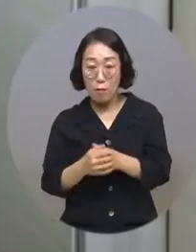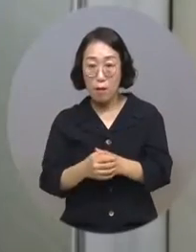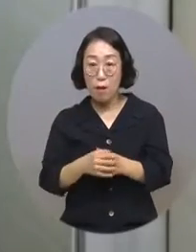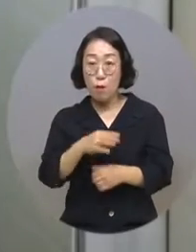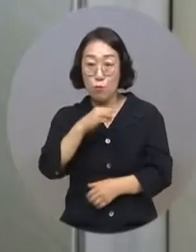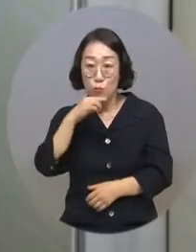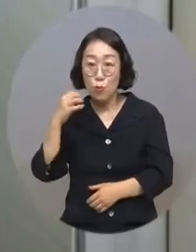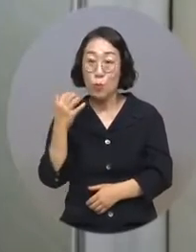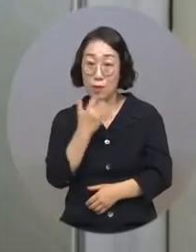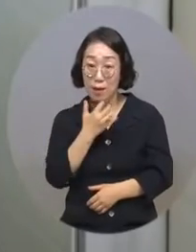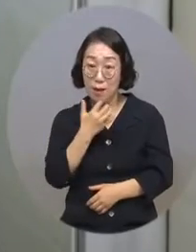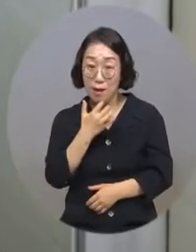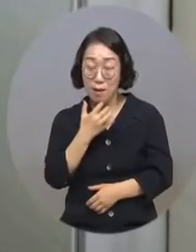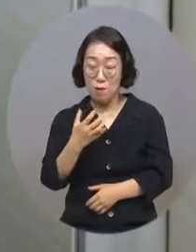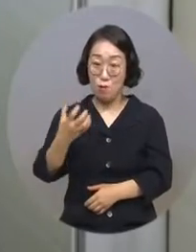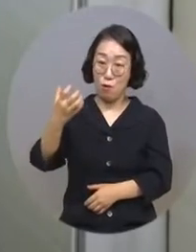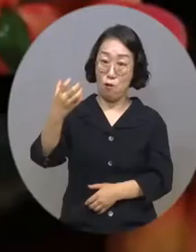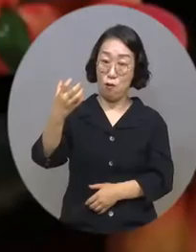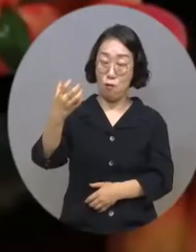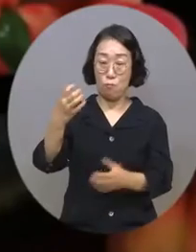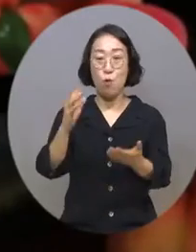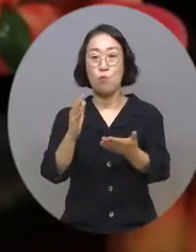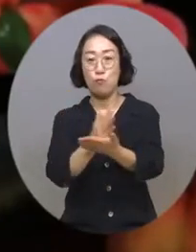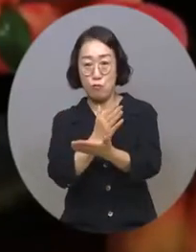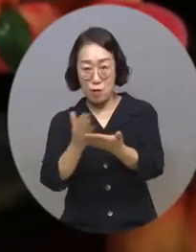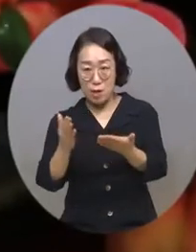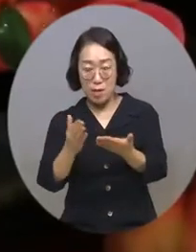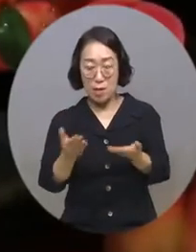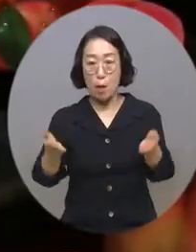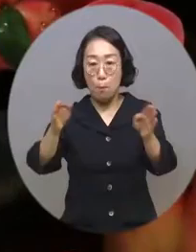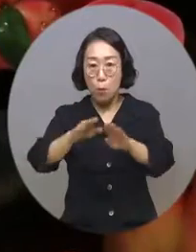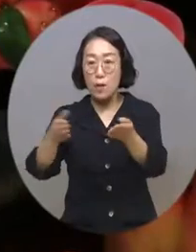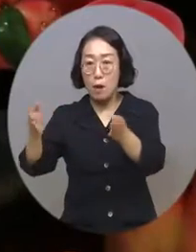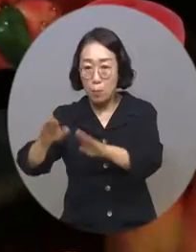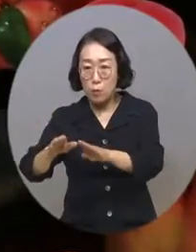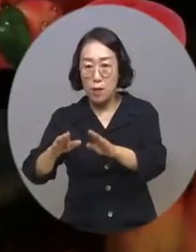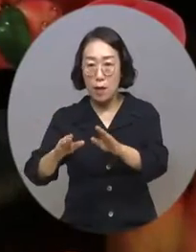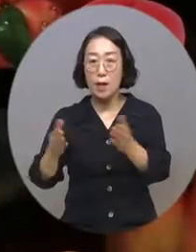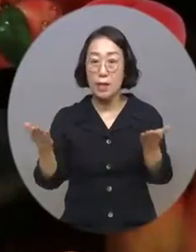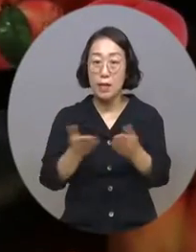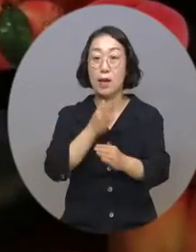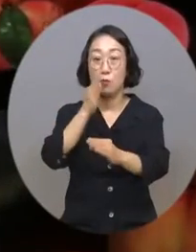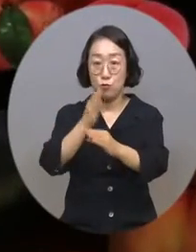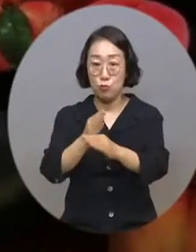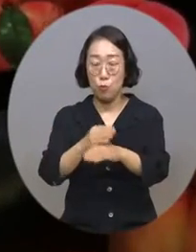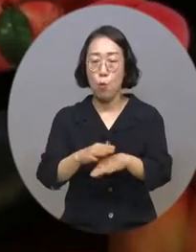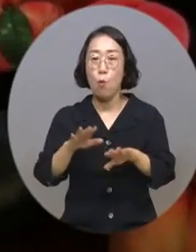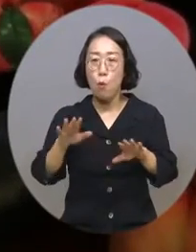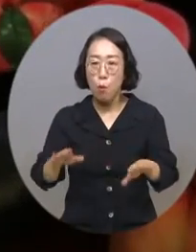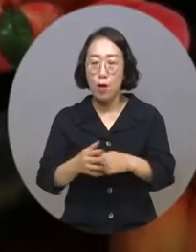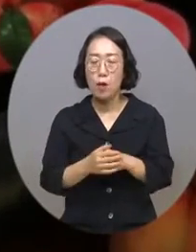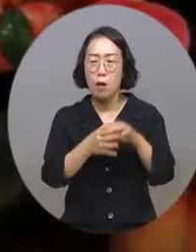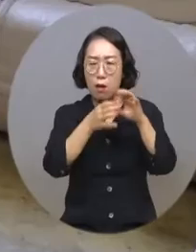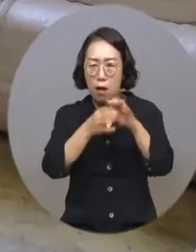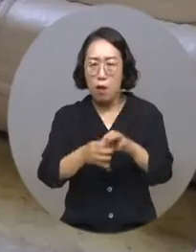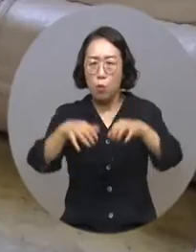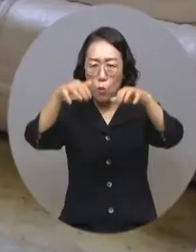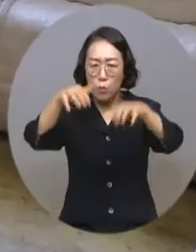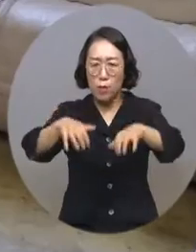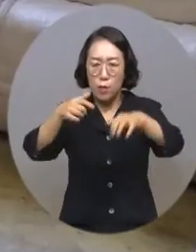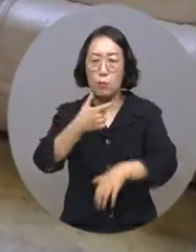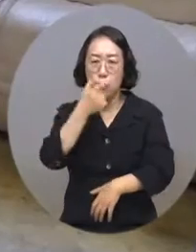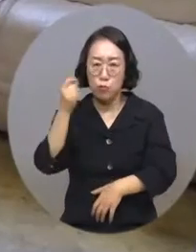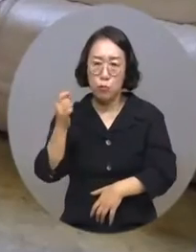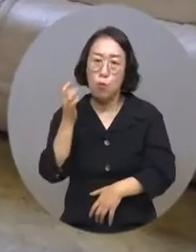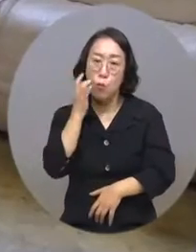탐스럽게 물든 복숭아를 크기별로 분리해 포장하는 작업이 한창이지만 올 들어 계속된 가뭄과